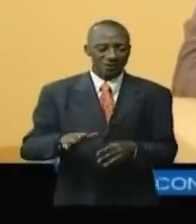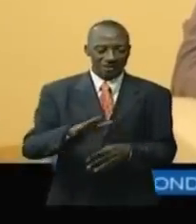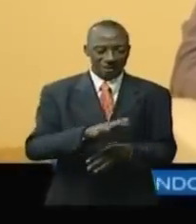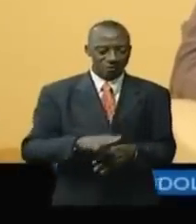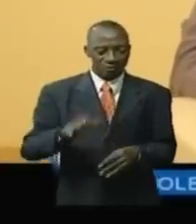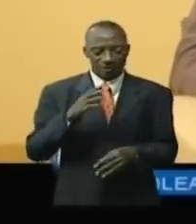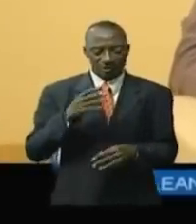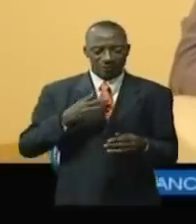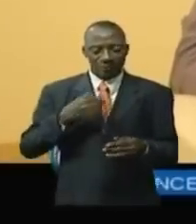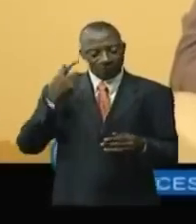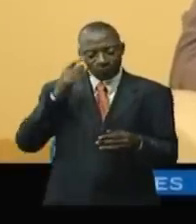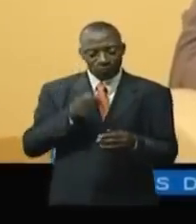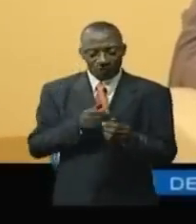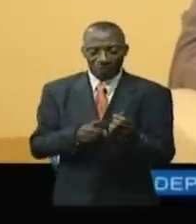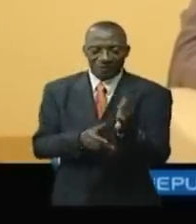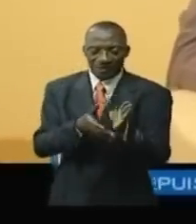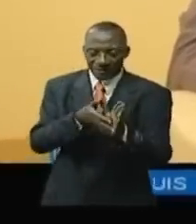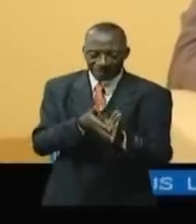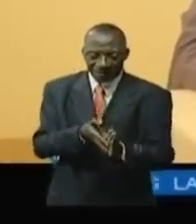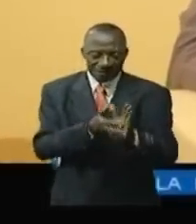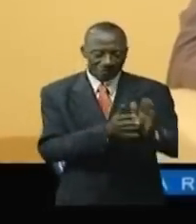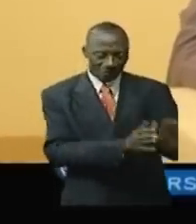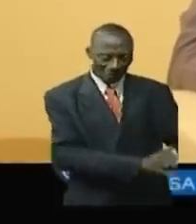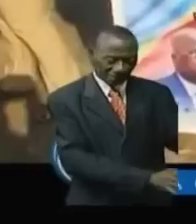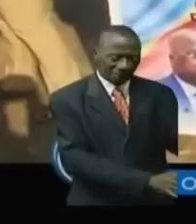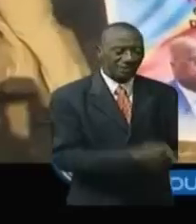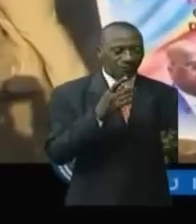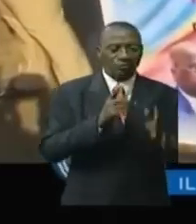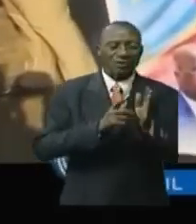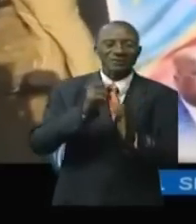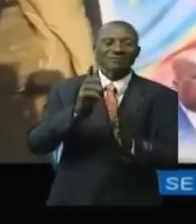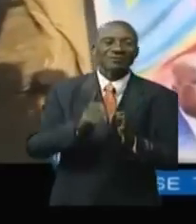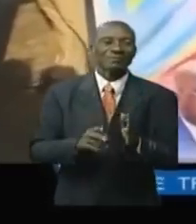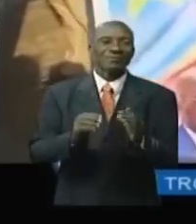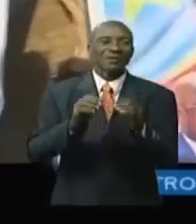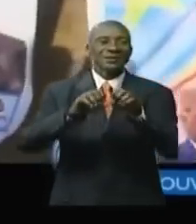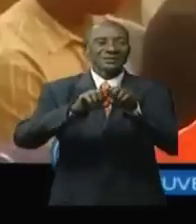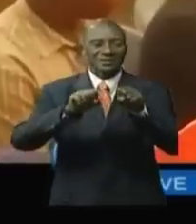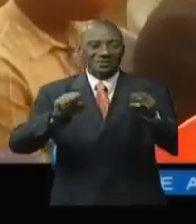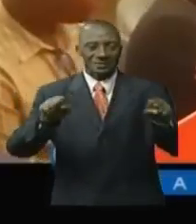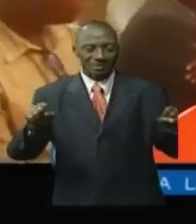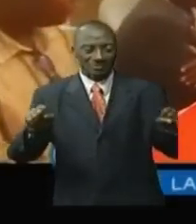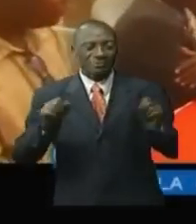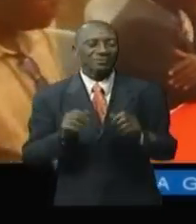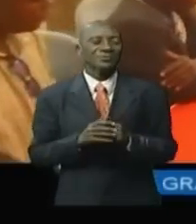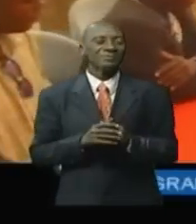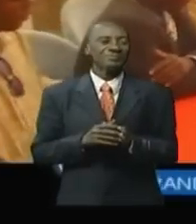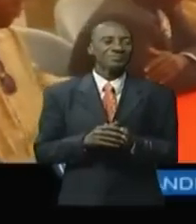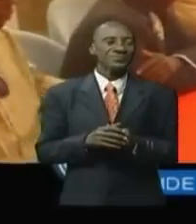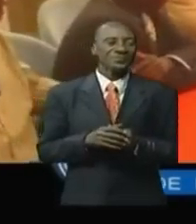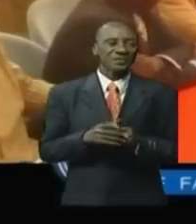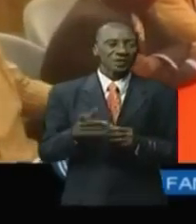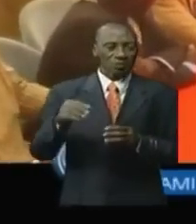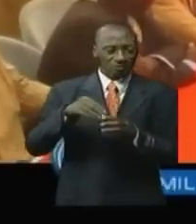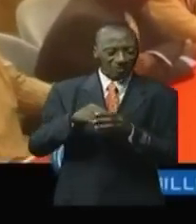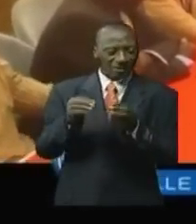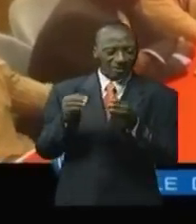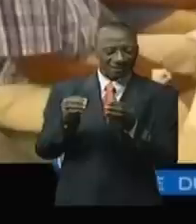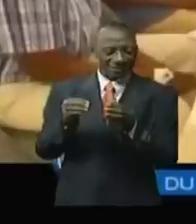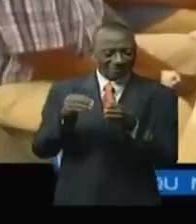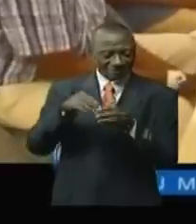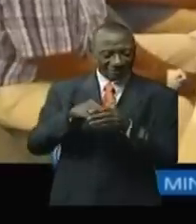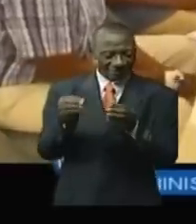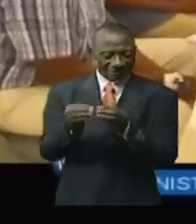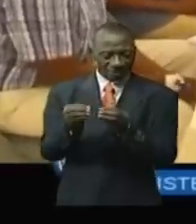désarmement, démobilisation, relèvement communautaire et stabilisation, PDDRCS, dans la salle des réunions de l'hôtel Tcham, à